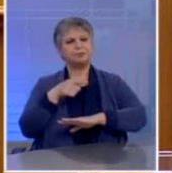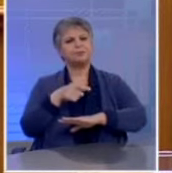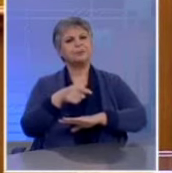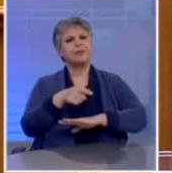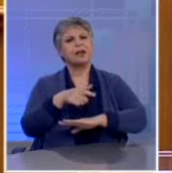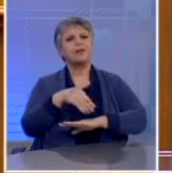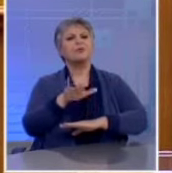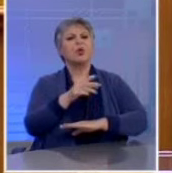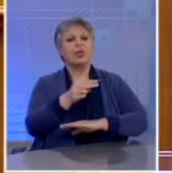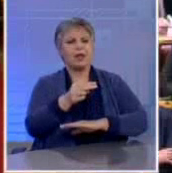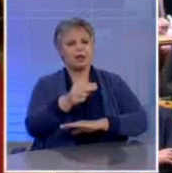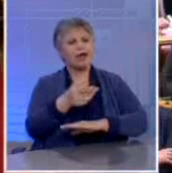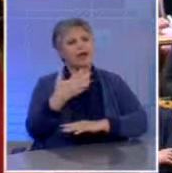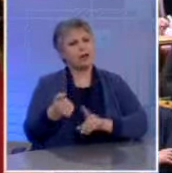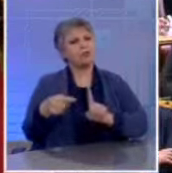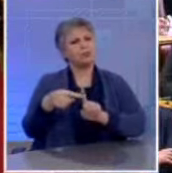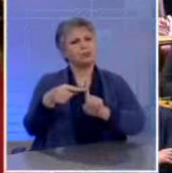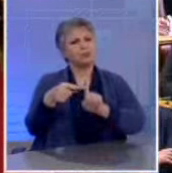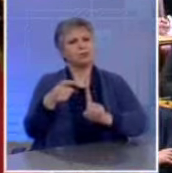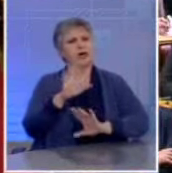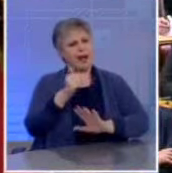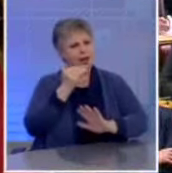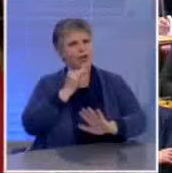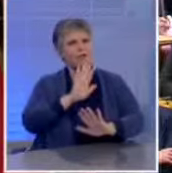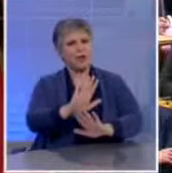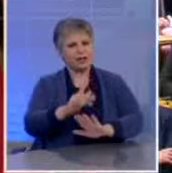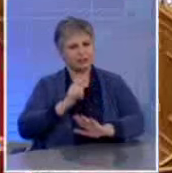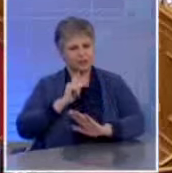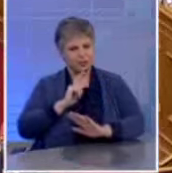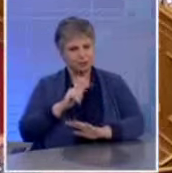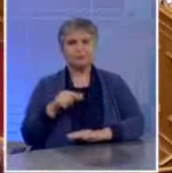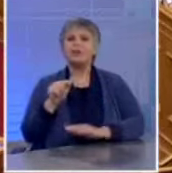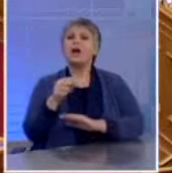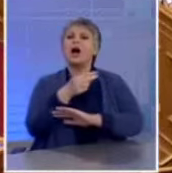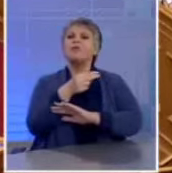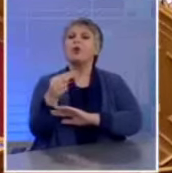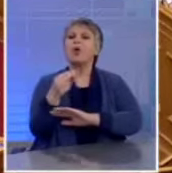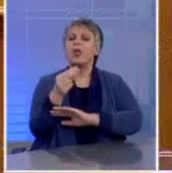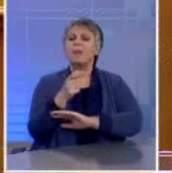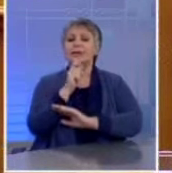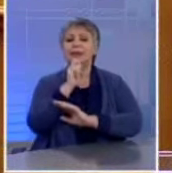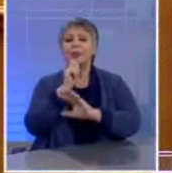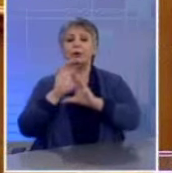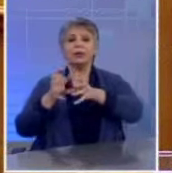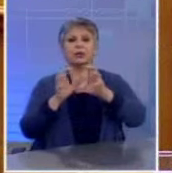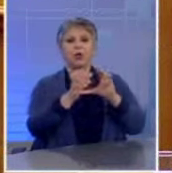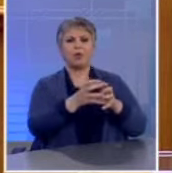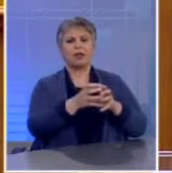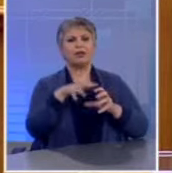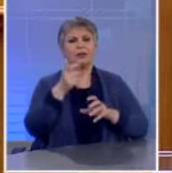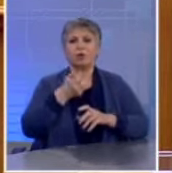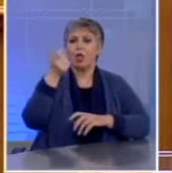βιάζεστε. Η υπόθεση αυτή με τα θαλασσοδάνεια των κομμάτων σας, τη στιγμή που ο ελληνικός